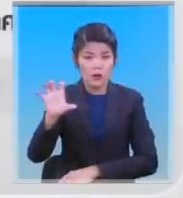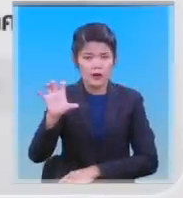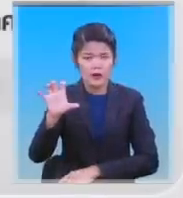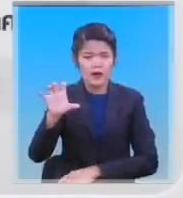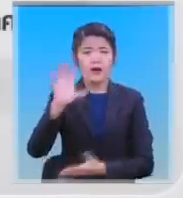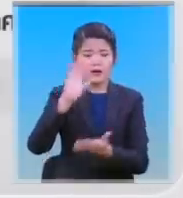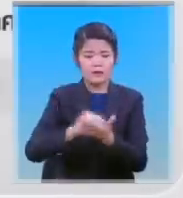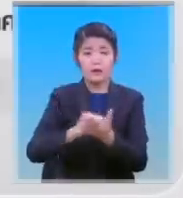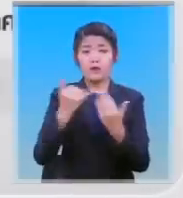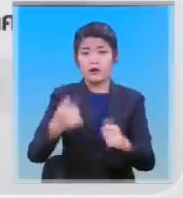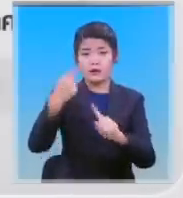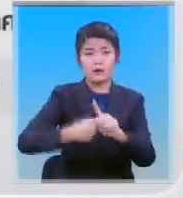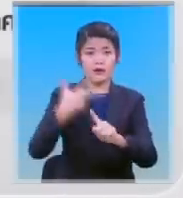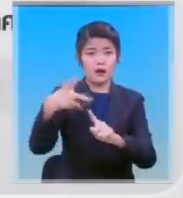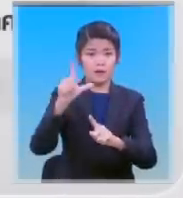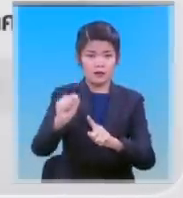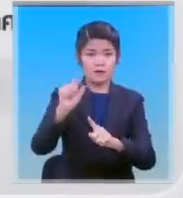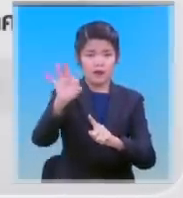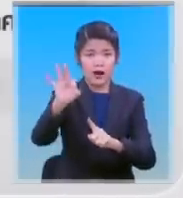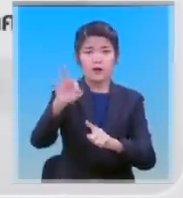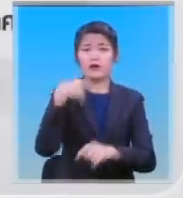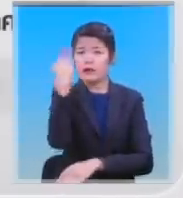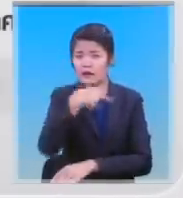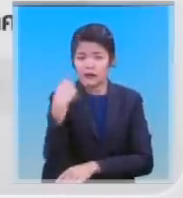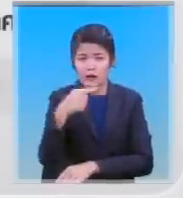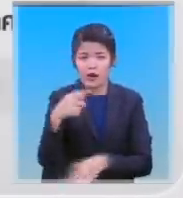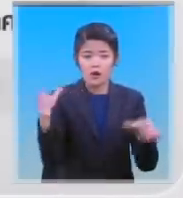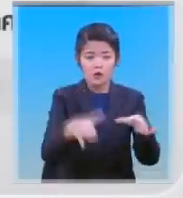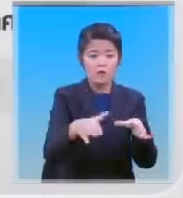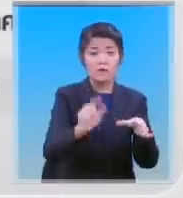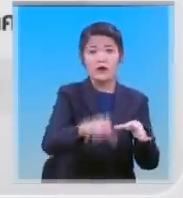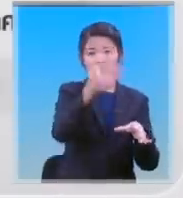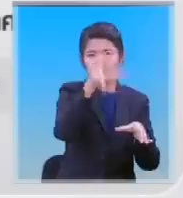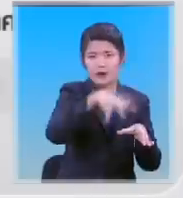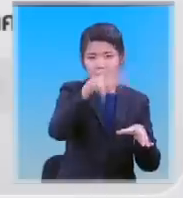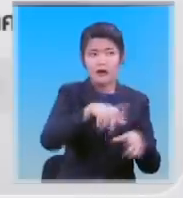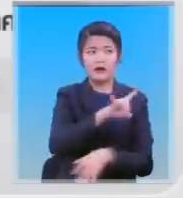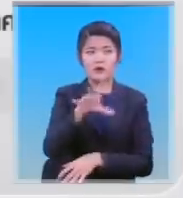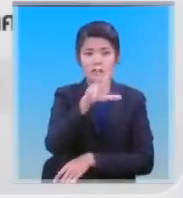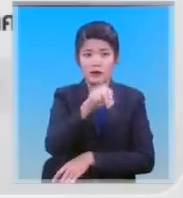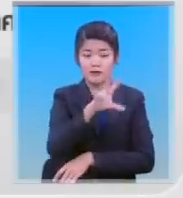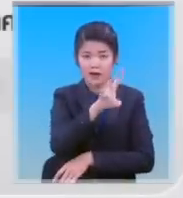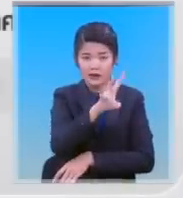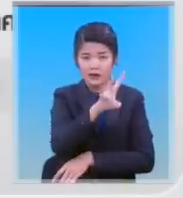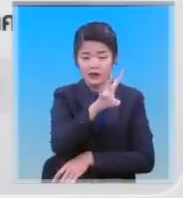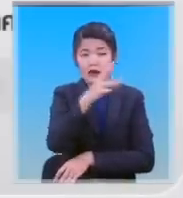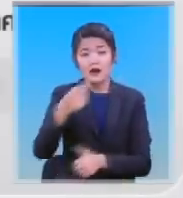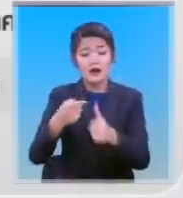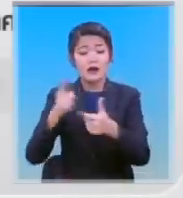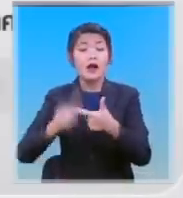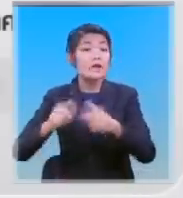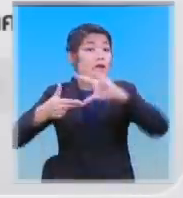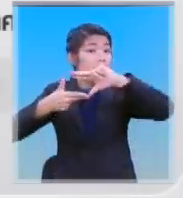ในวันนี้29มีนาคมเนี่ยนะคะจะประกอบไปด้วยพรรคเพื่อไทย137ที่นั่งนะพรรคพลังประช